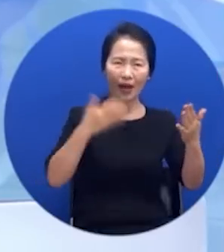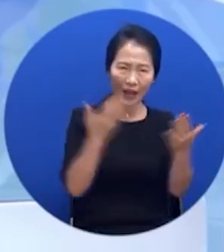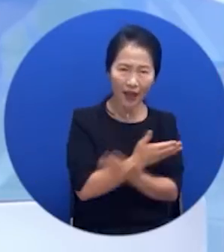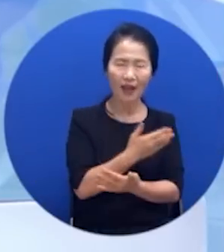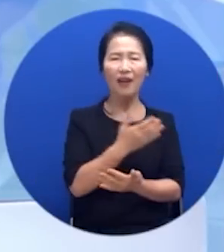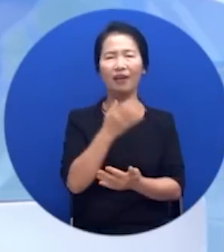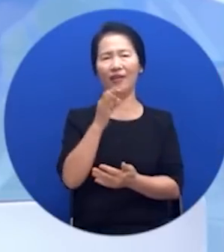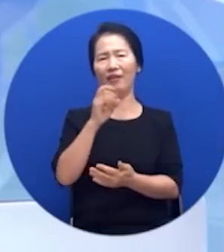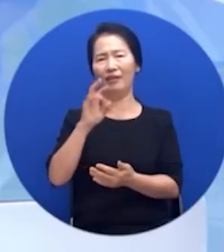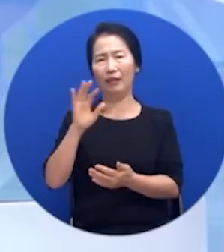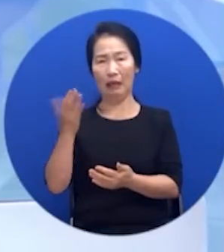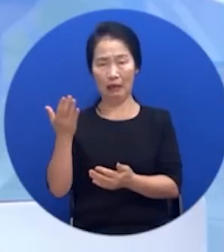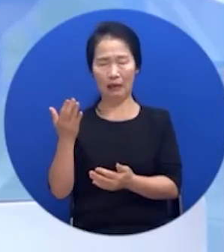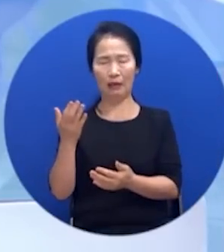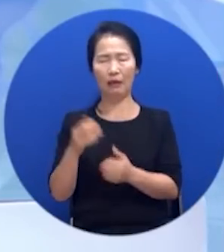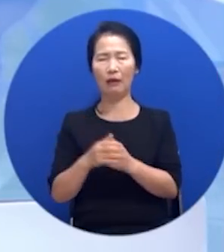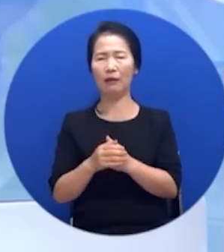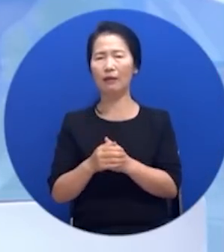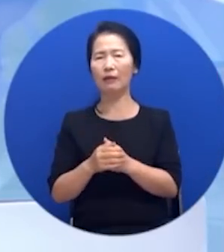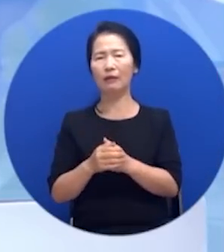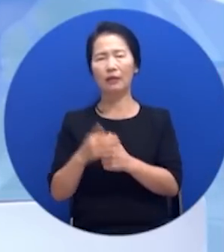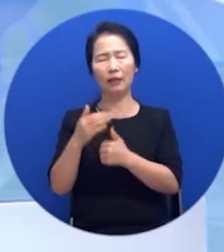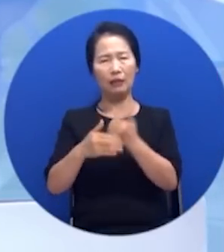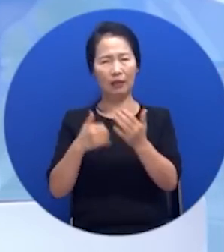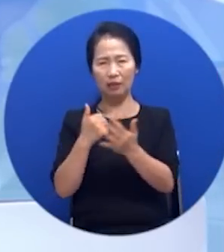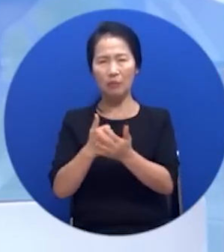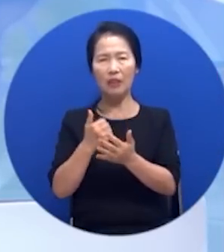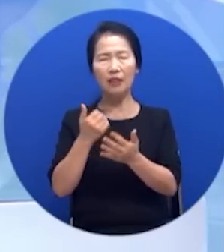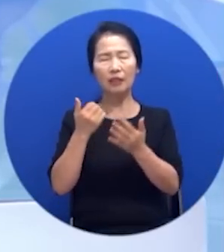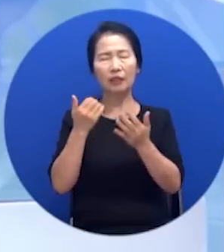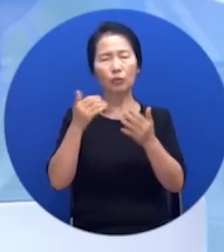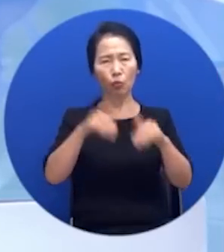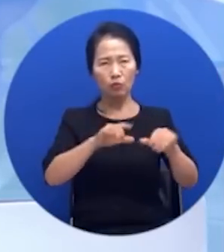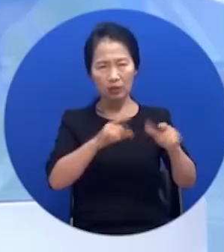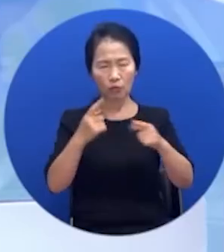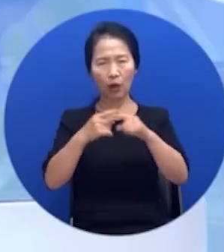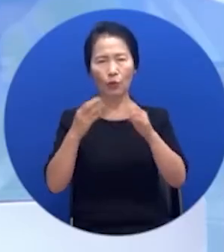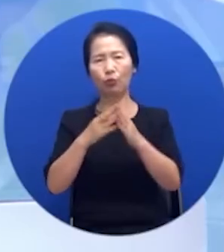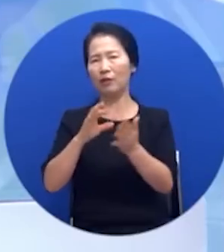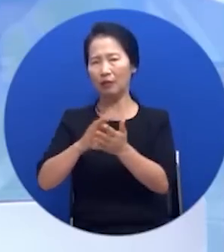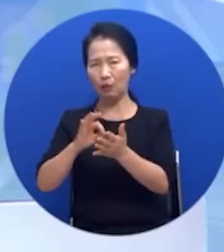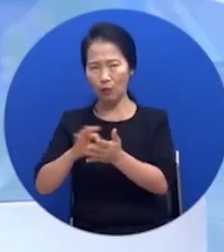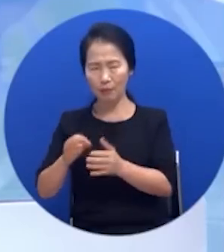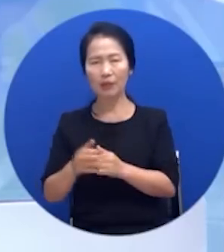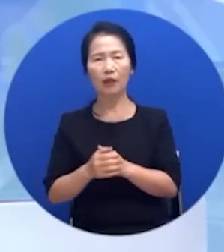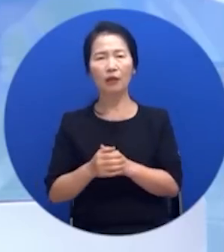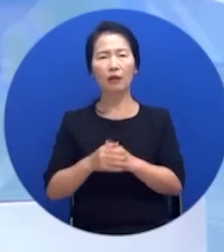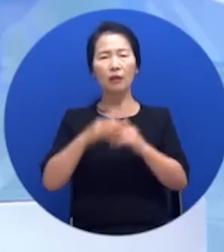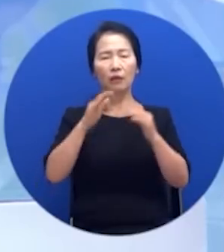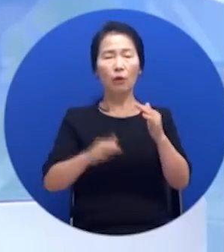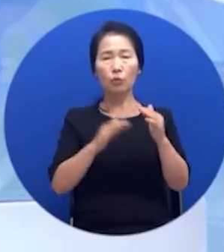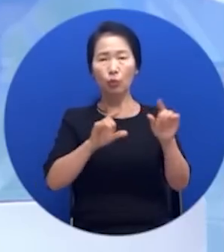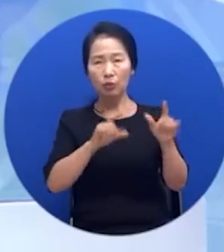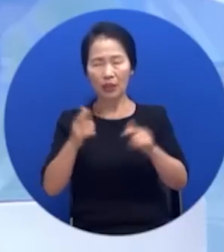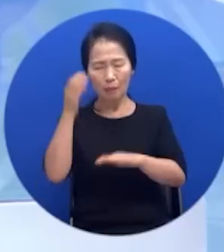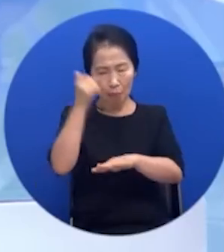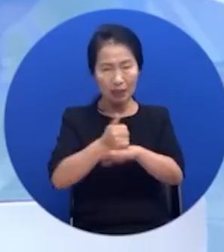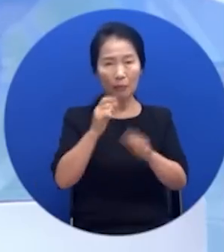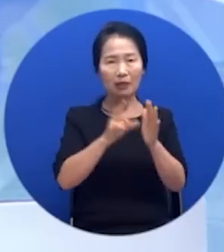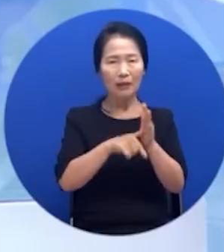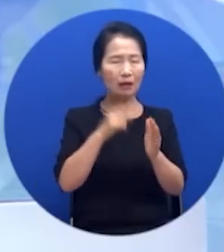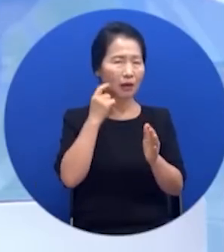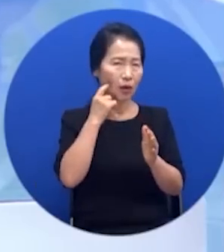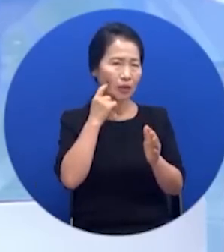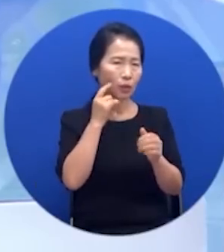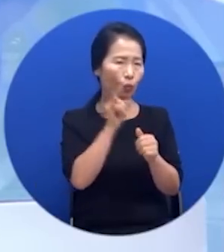교회를 이 땅을 고치는 도구로 사용한다고 말씀하고 있는 것입니다. 성도들이 이 마지막 시대의 거짓과